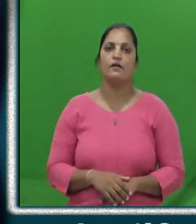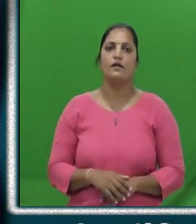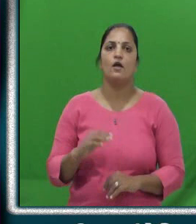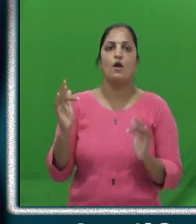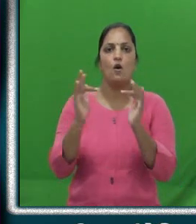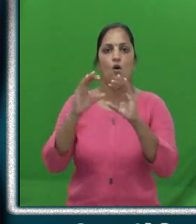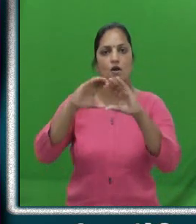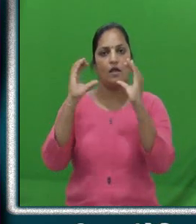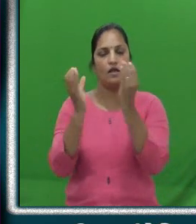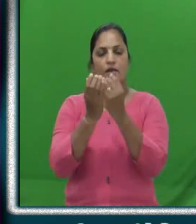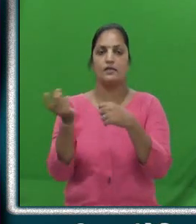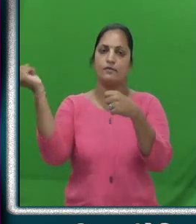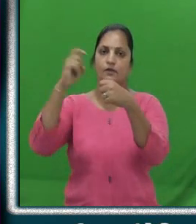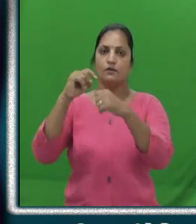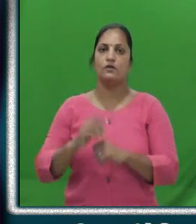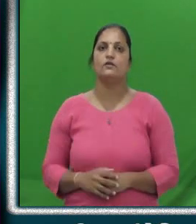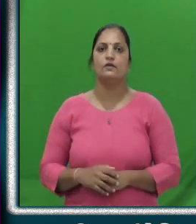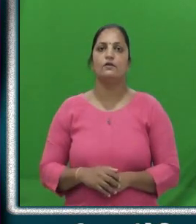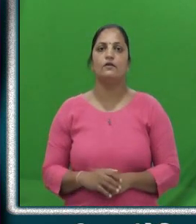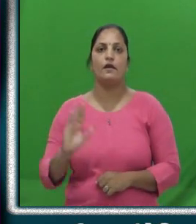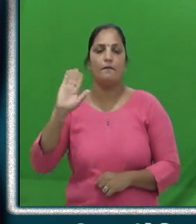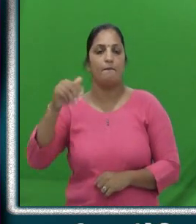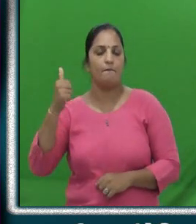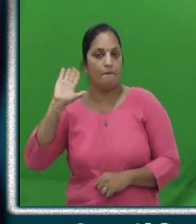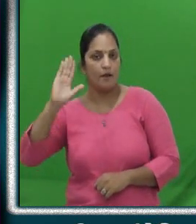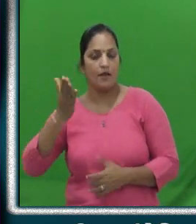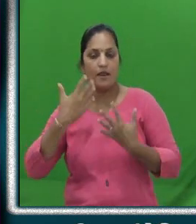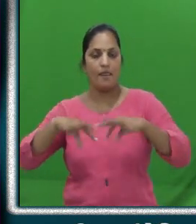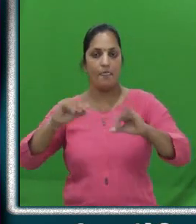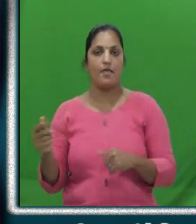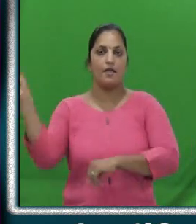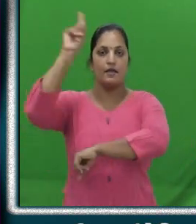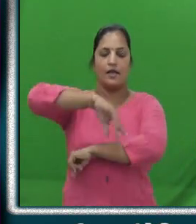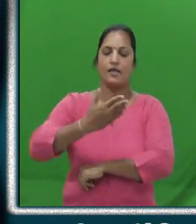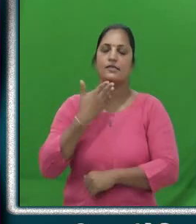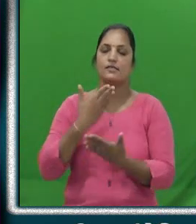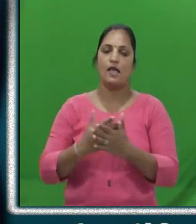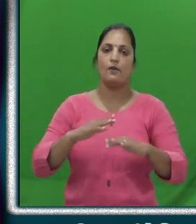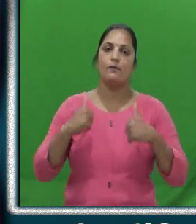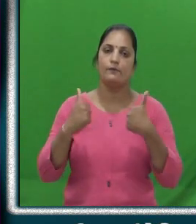સમયસર ઓનલાઈન થઈ જજો. પ્રિય, ગુડ બાય, હેવ અ નાઇસ ડે. થેન્ક યુ.